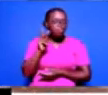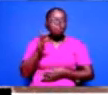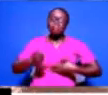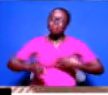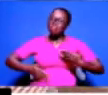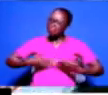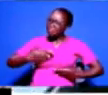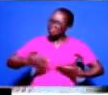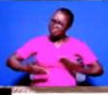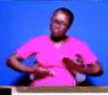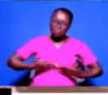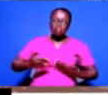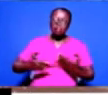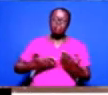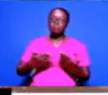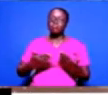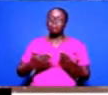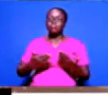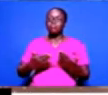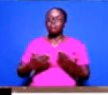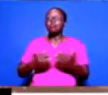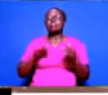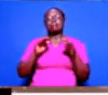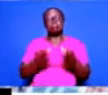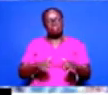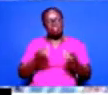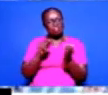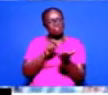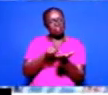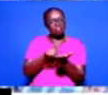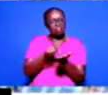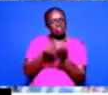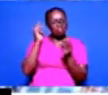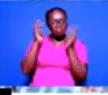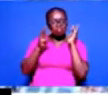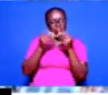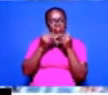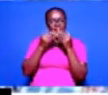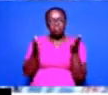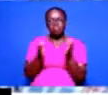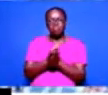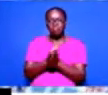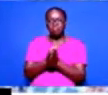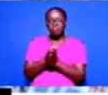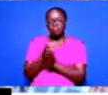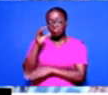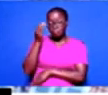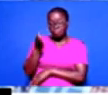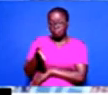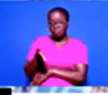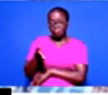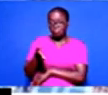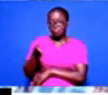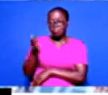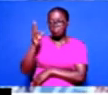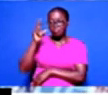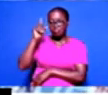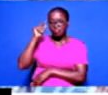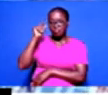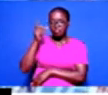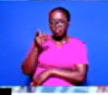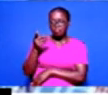tukafanya tukawa tunalima na tunapanda bila wasiwasi. Mkoa huu wa Pwani, sehemu hii ya Mombasa, jimbo